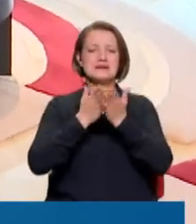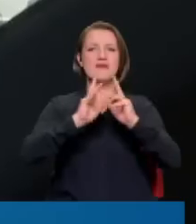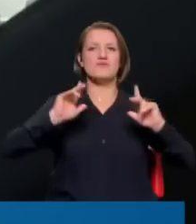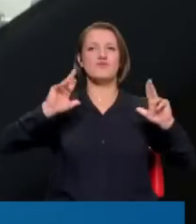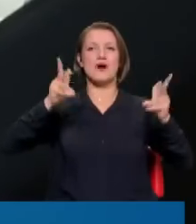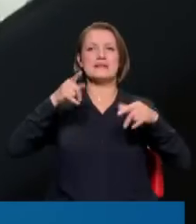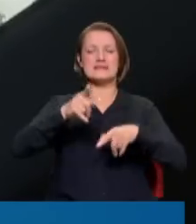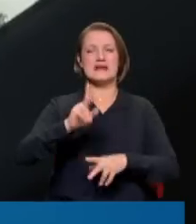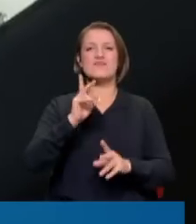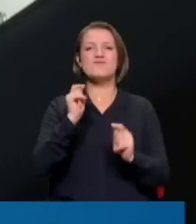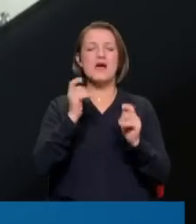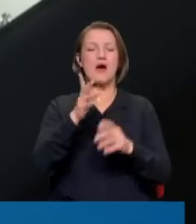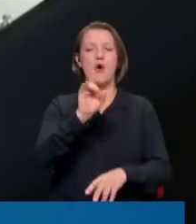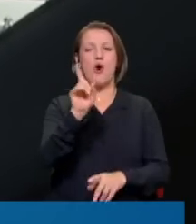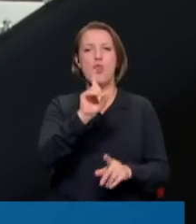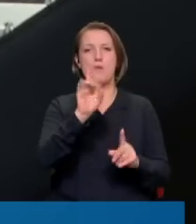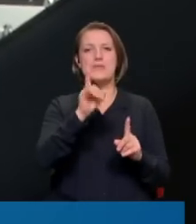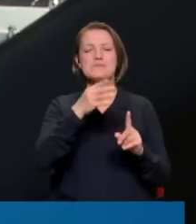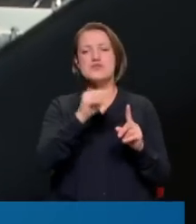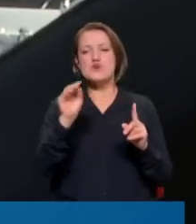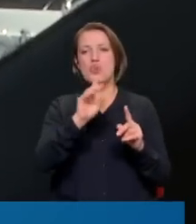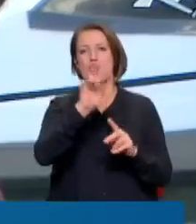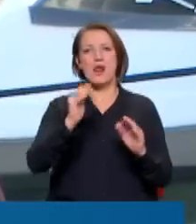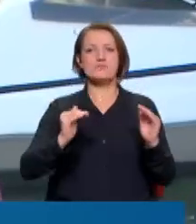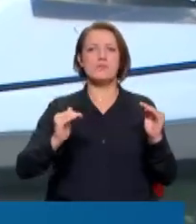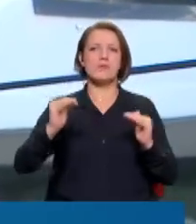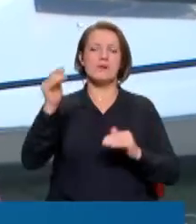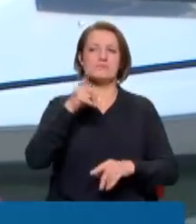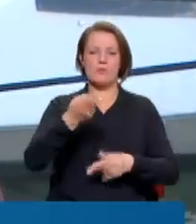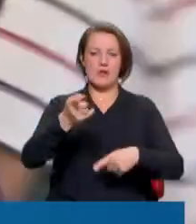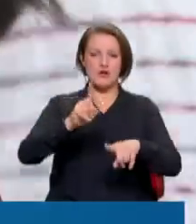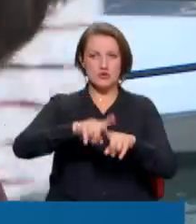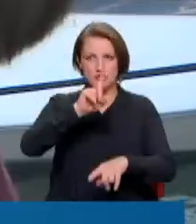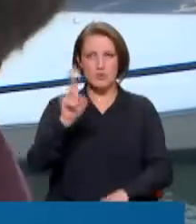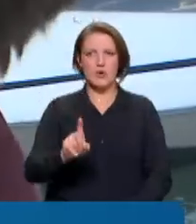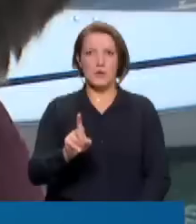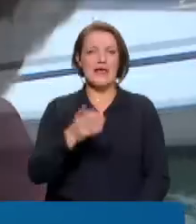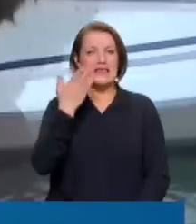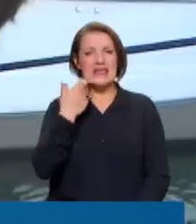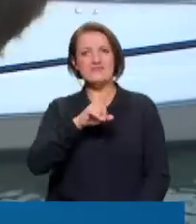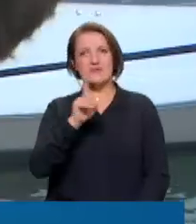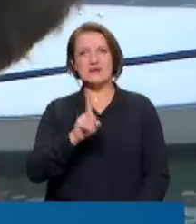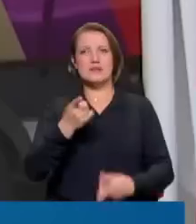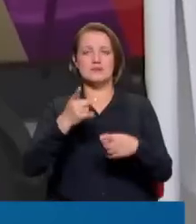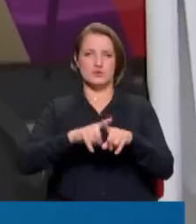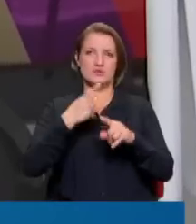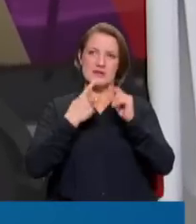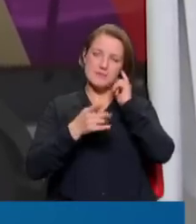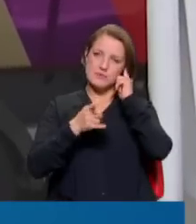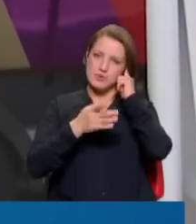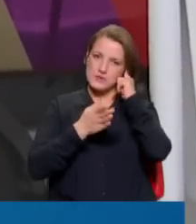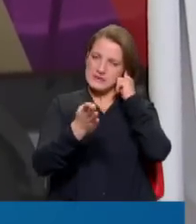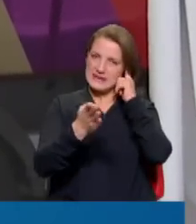fuarında fiyatlar 15 milyon dolara kadar çıkıyor bu bir lüks mü keyif mi lüks diyebiliriz bu